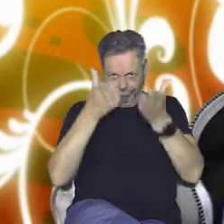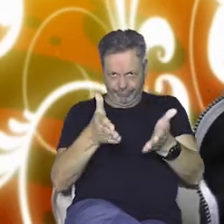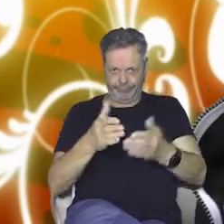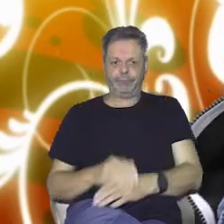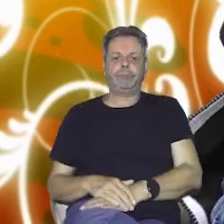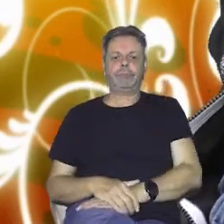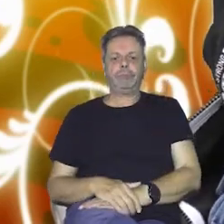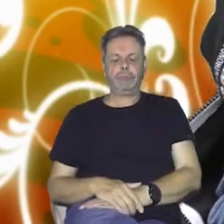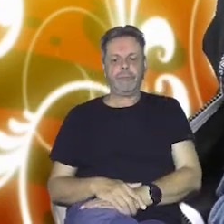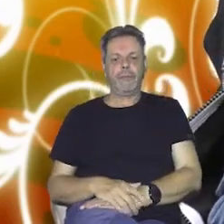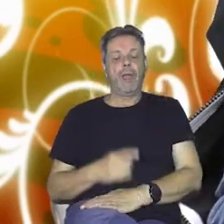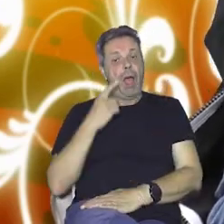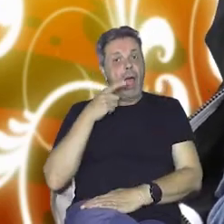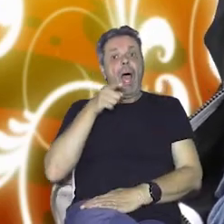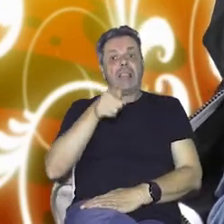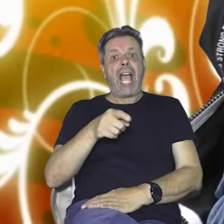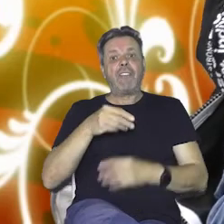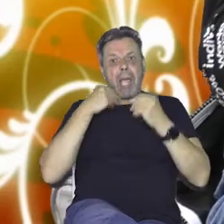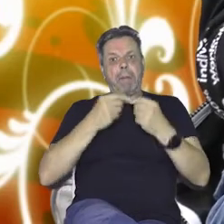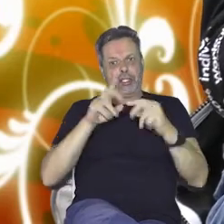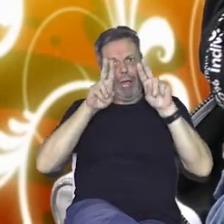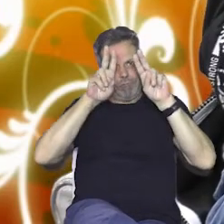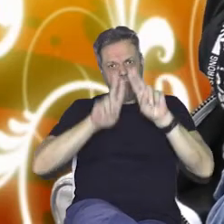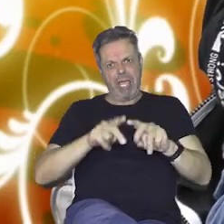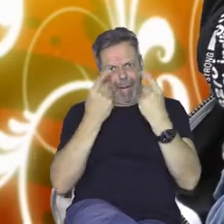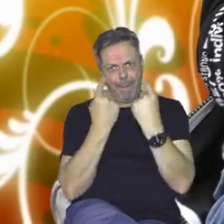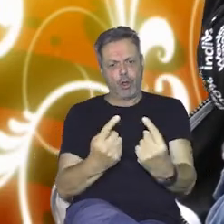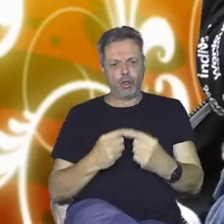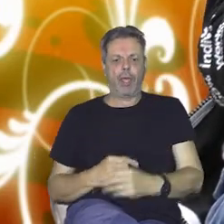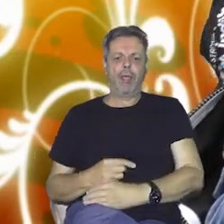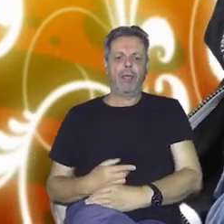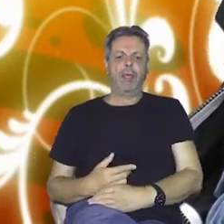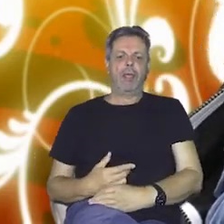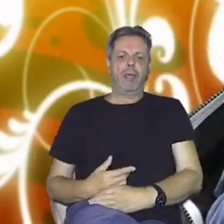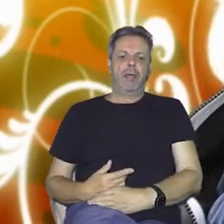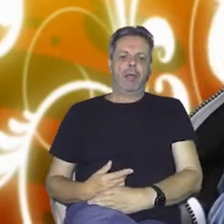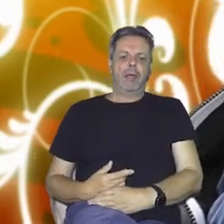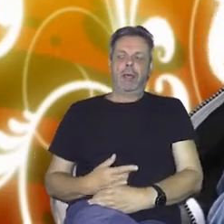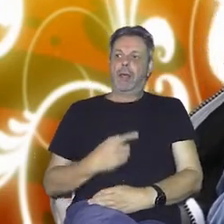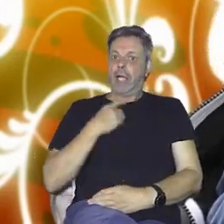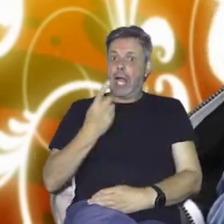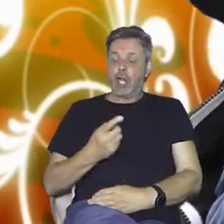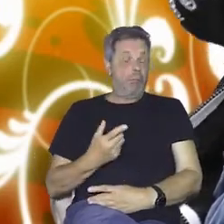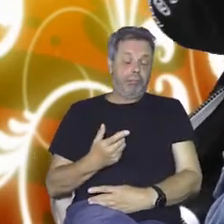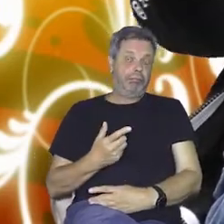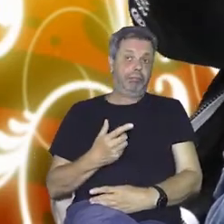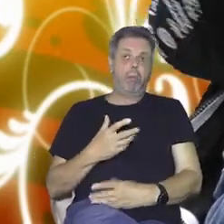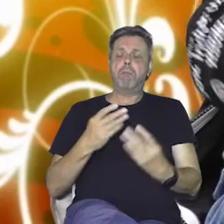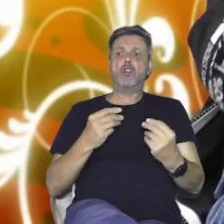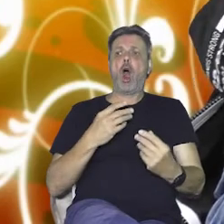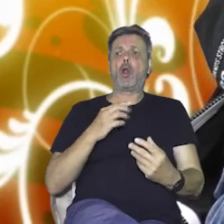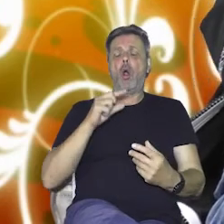To će, a ima takvih primjera. Je li? Ono, kaže čovjek, kad sam je vidio, ili ona kaže, kad sam ga vidjela, znala sam